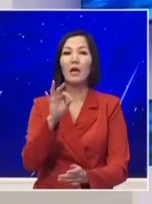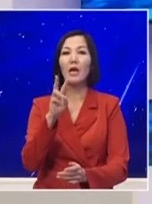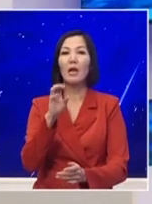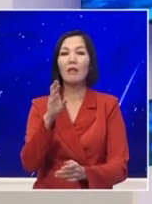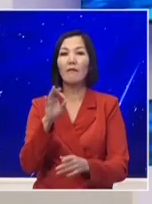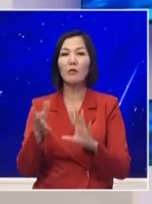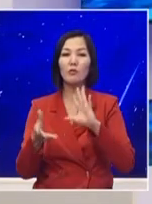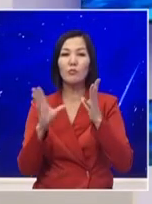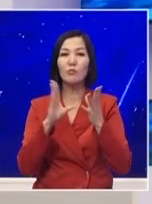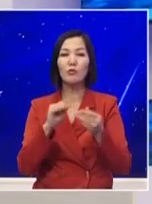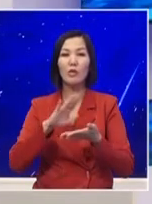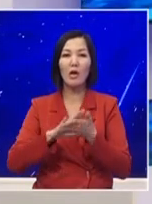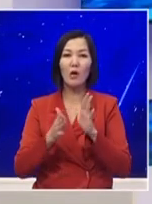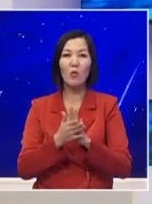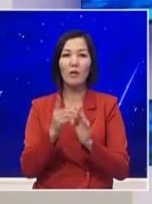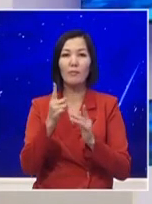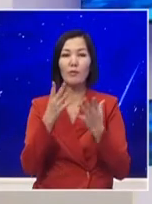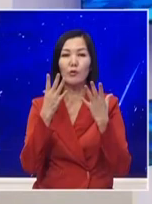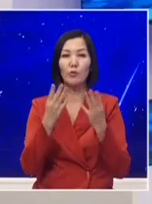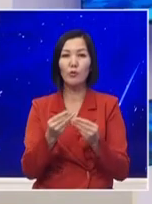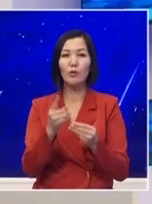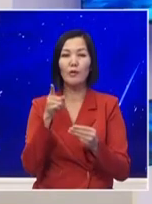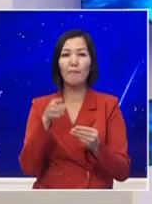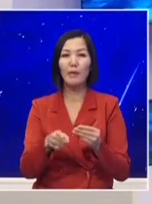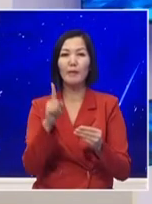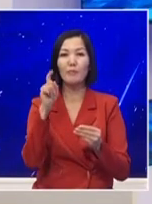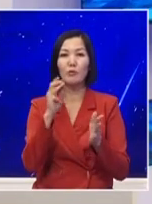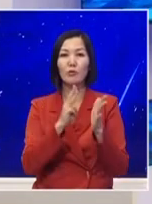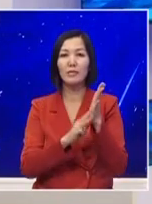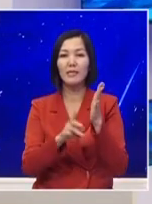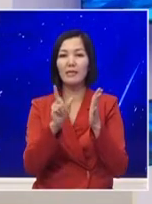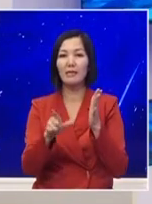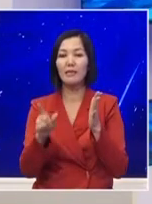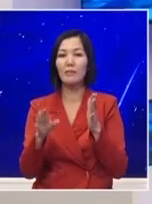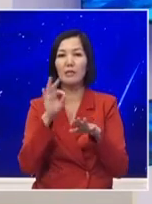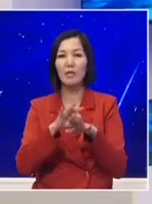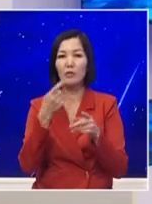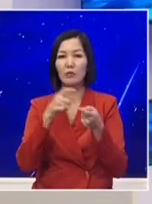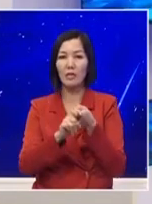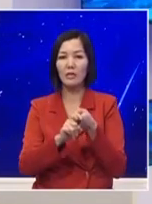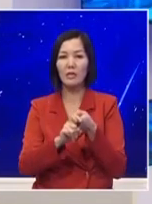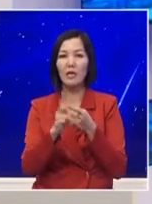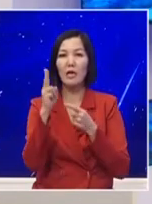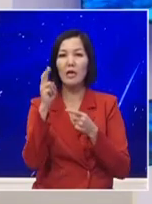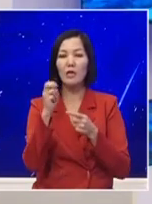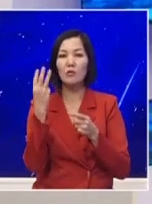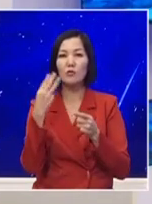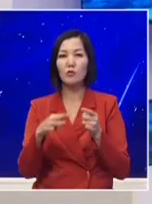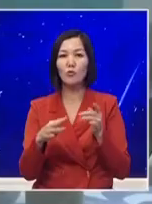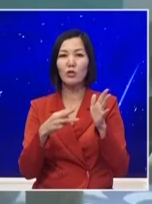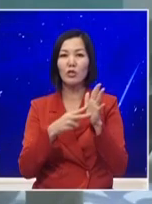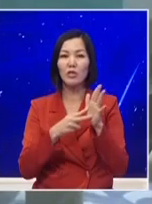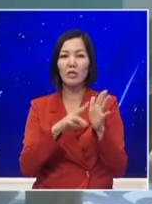Коронавирус бойынша елдегі ахуал, бір тәулікте 1180 адамнан тәж вирус анықталды. Оның